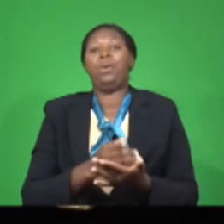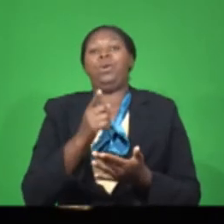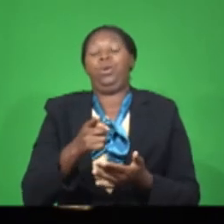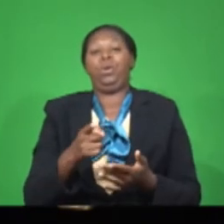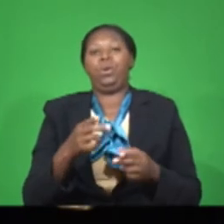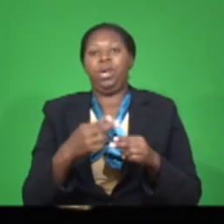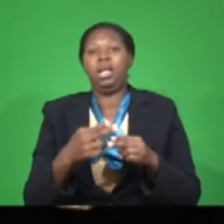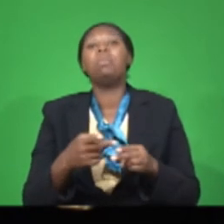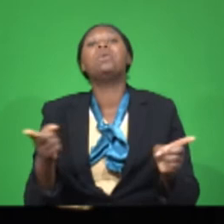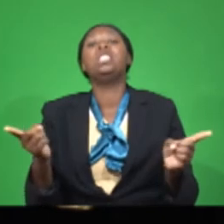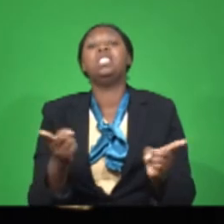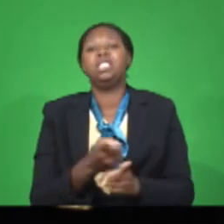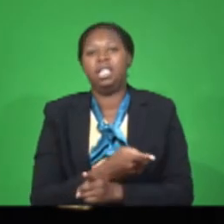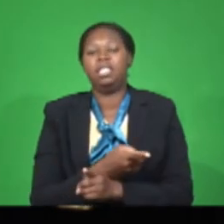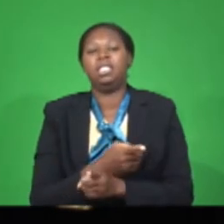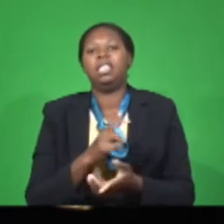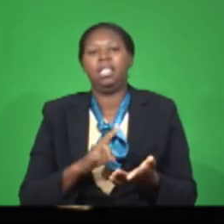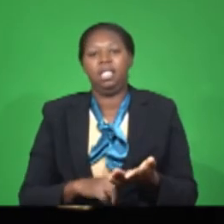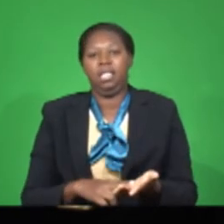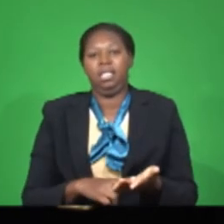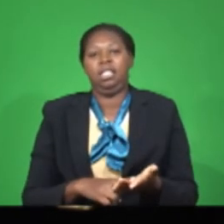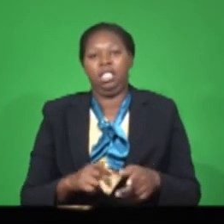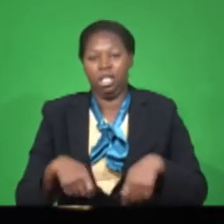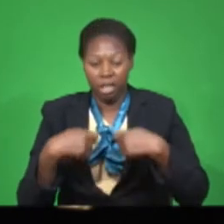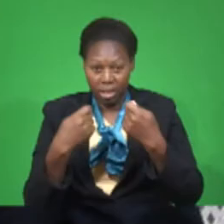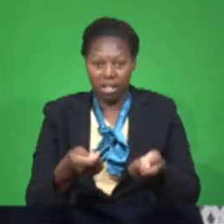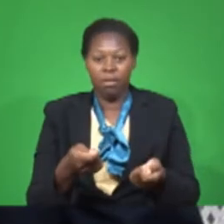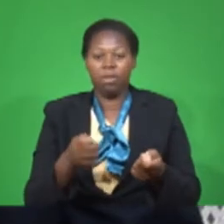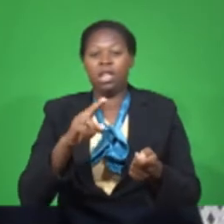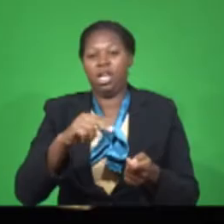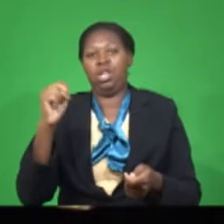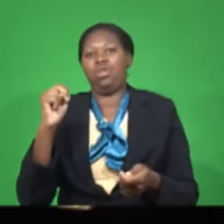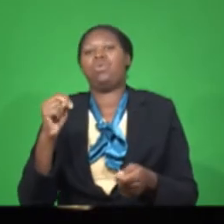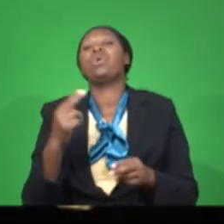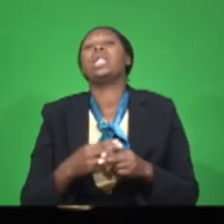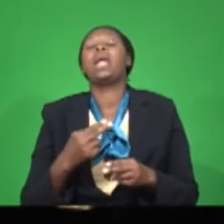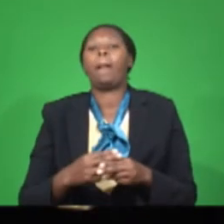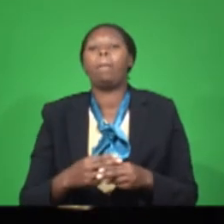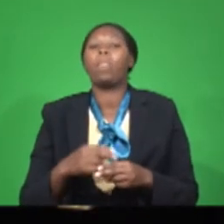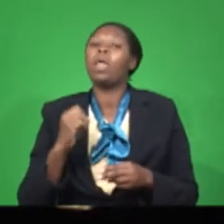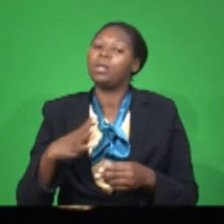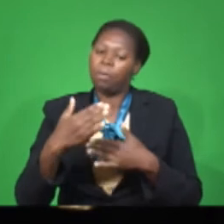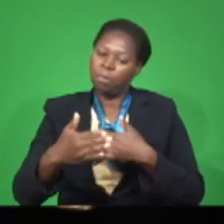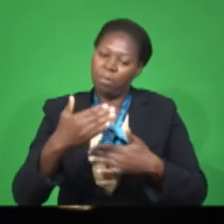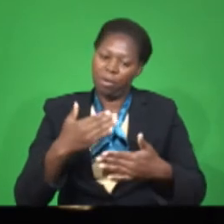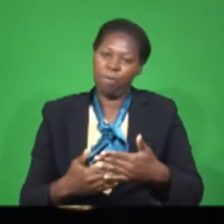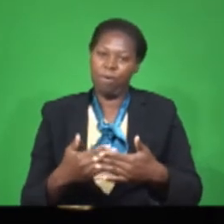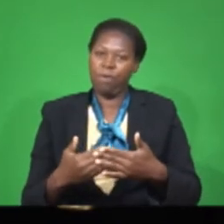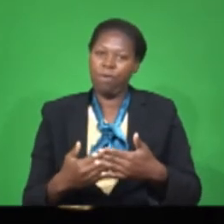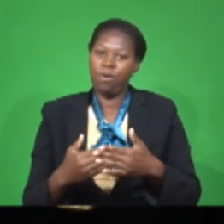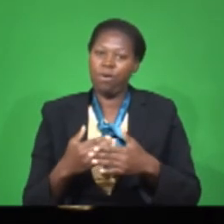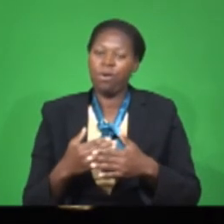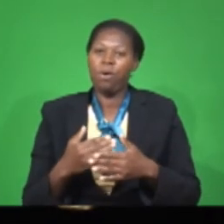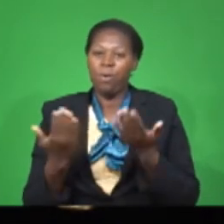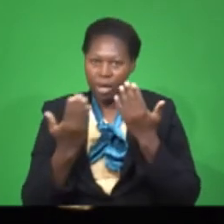Mambara Jacob. Rito zoe. Saka ukashitari sa manji. Kuya kwa tapo mereka kuya kuya kapu. Kwanzi ndini mari wa Abraham. Mari wa Isaka. Na